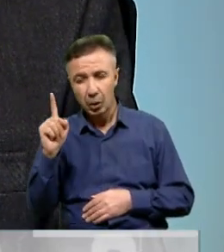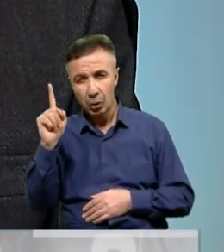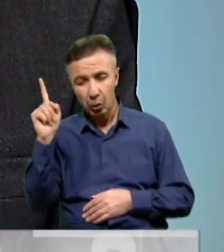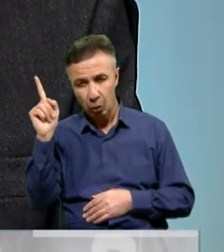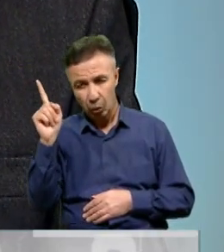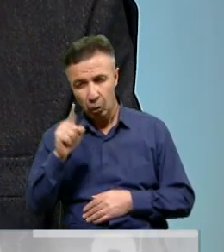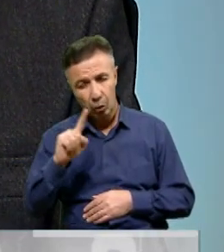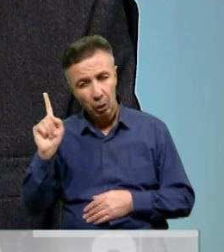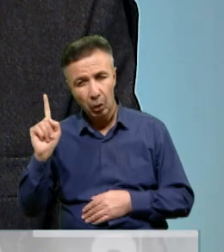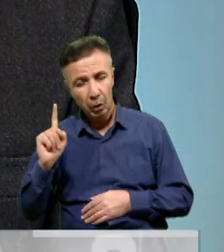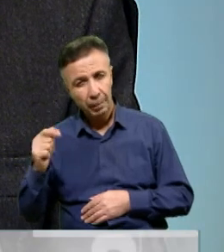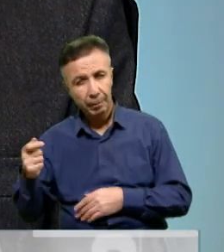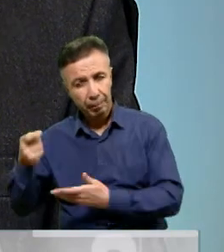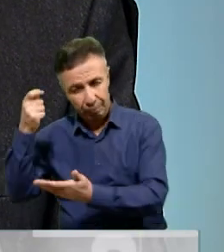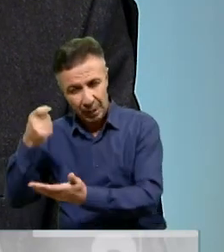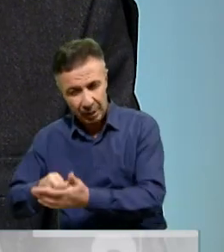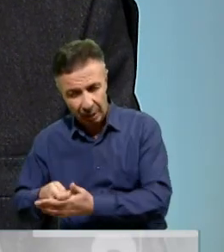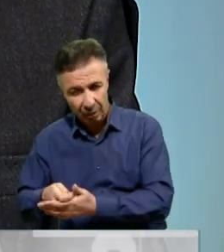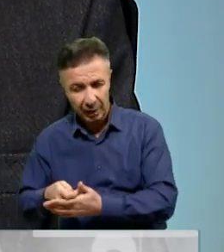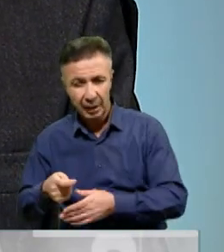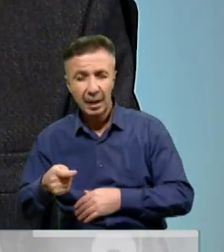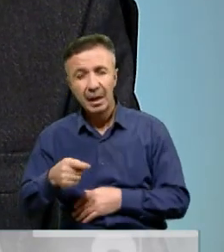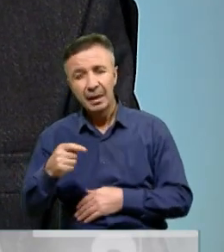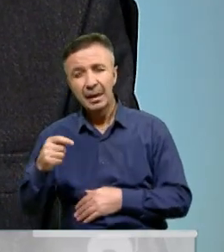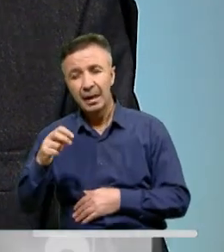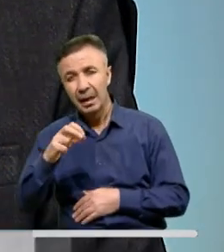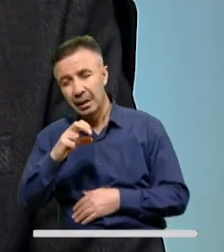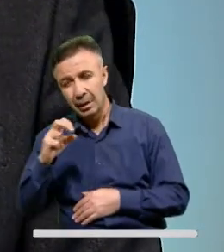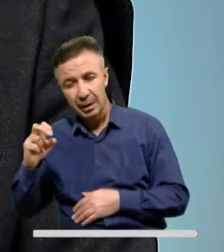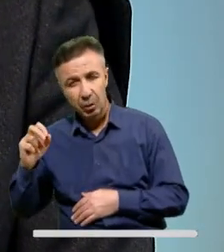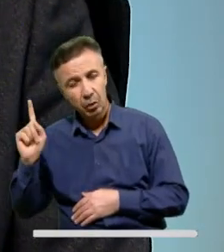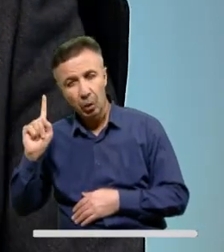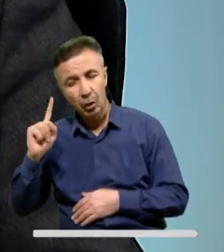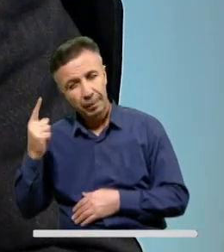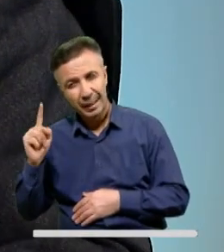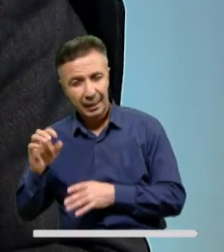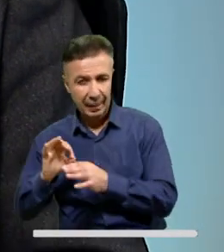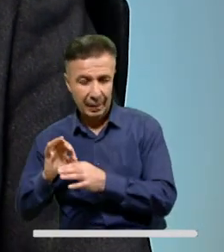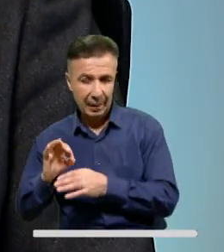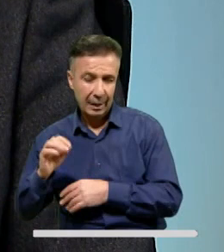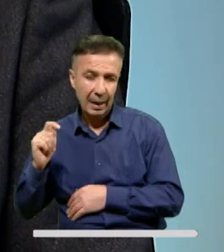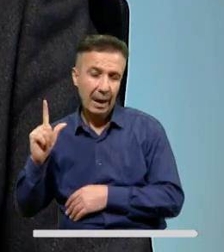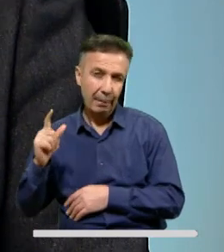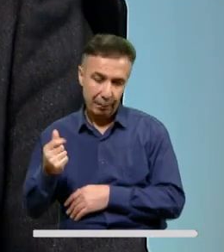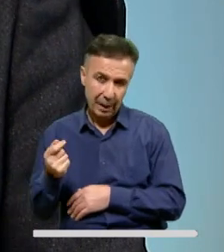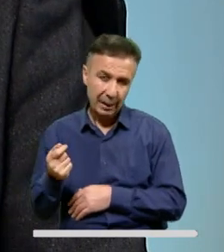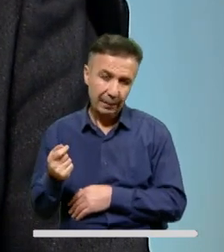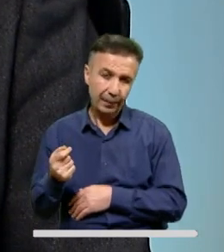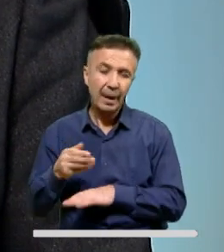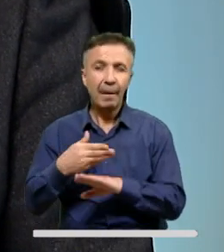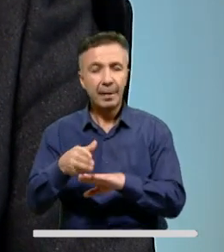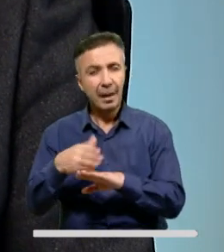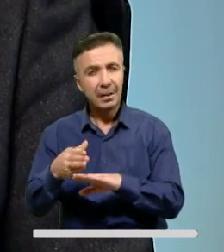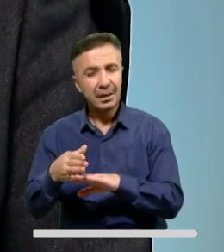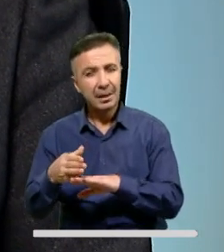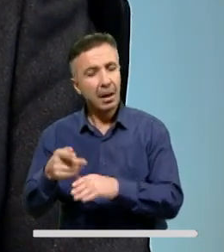devlet, geriye 810 bin lira kalıyor. Ve bu 810 bin lirayı da efendim